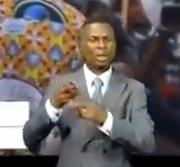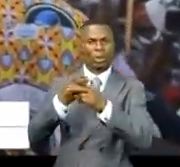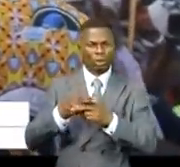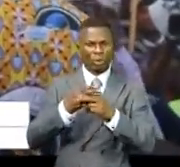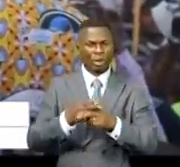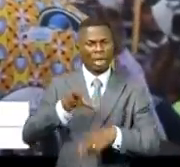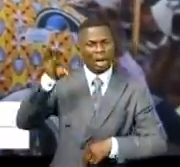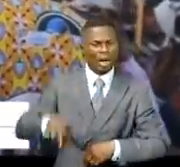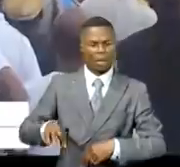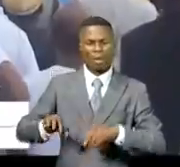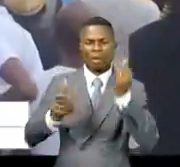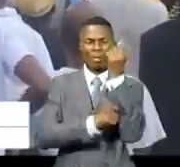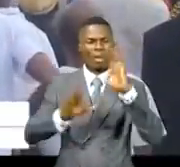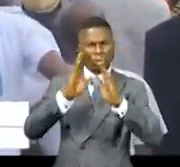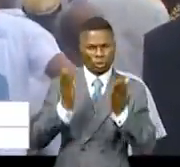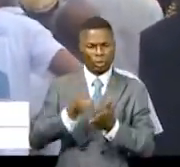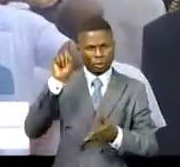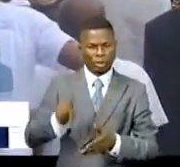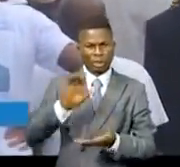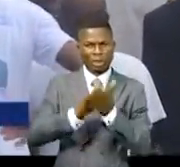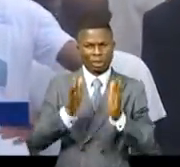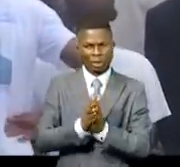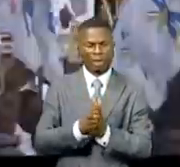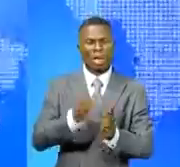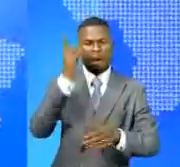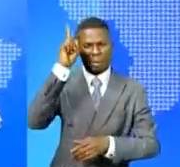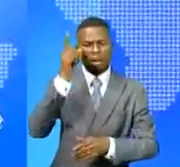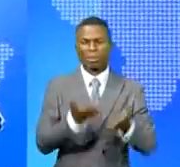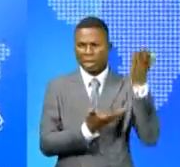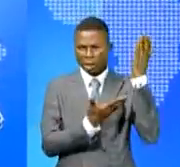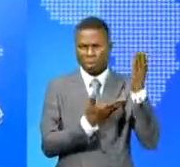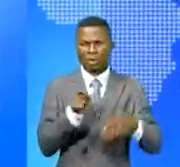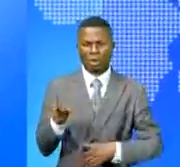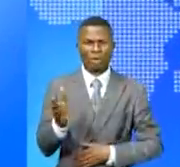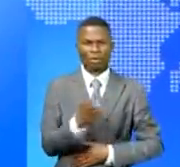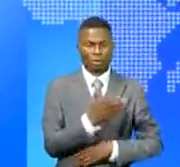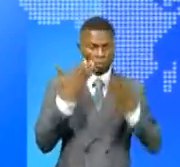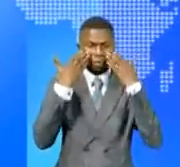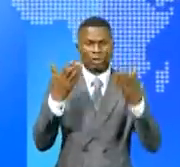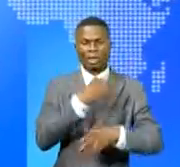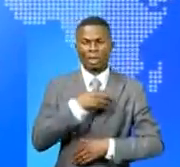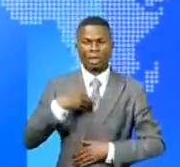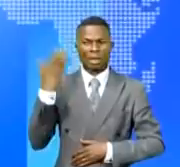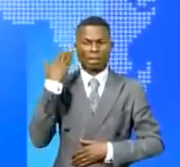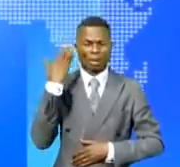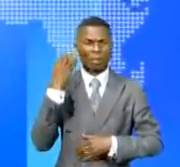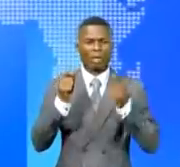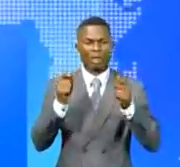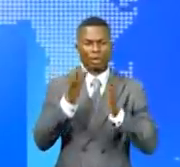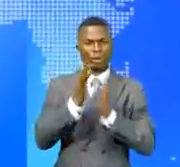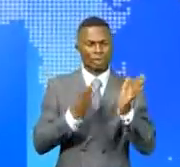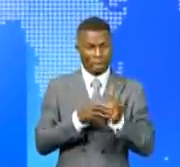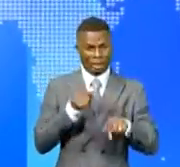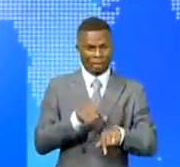le bien-être de la population deviennent une priorité. Voilà, mesdames, mesdemoiselles et messieurs, c'est par